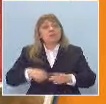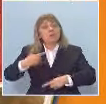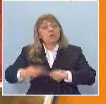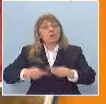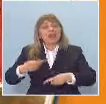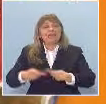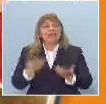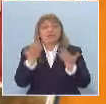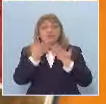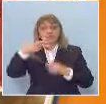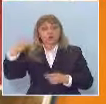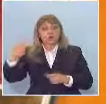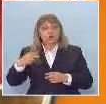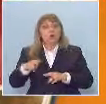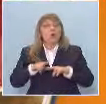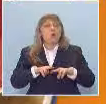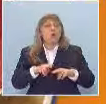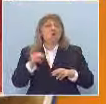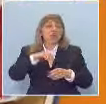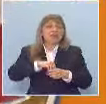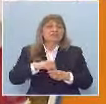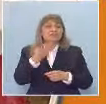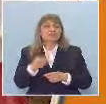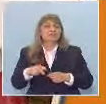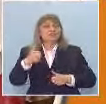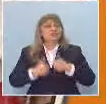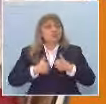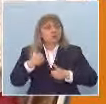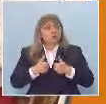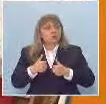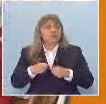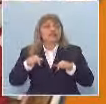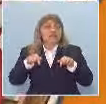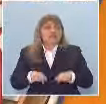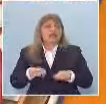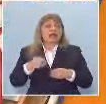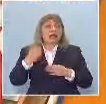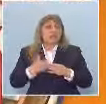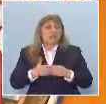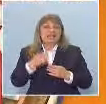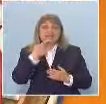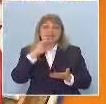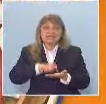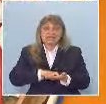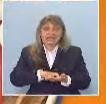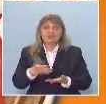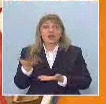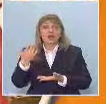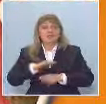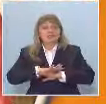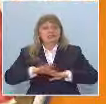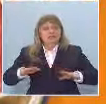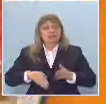пример. Освен това, участват в различни конкурси и печелят призовите места. И сега тяхната последна кауза преди да завършат е да помогнат